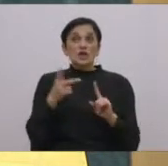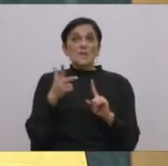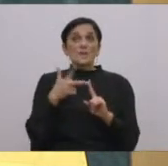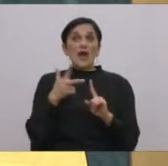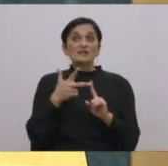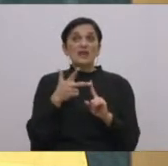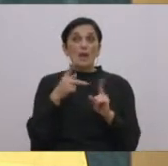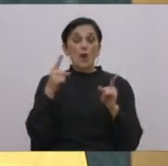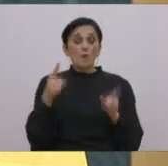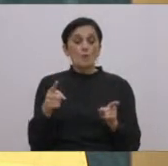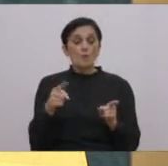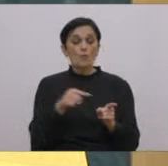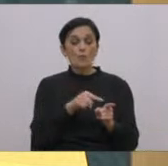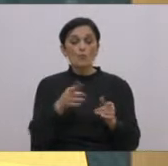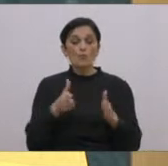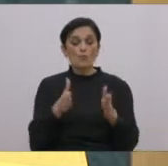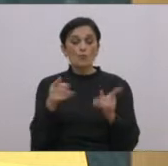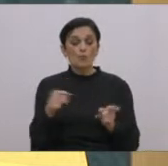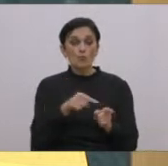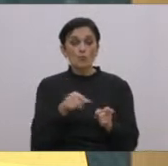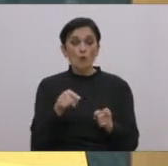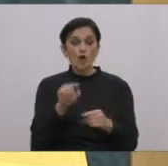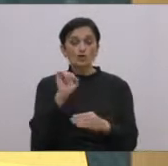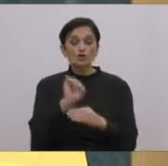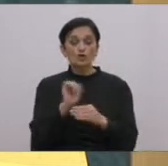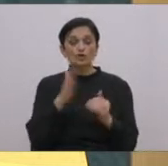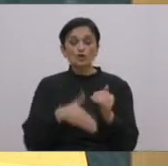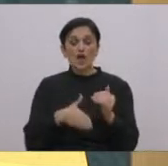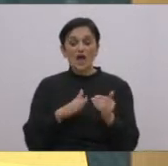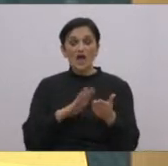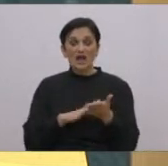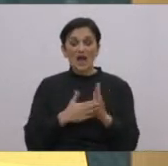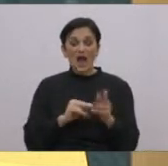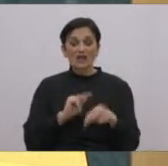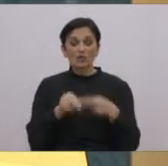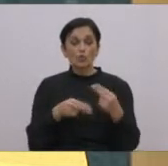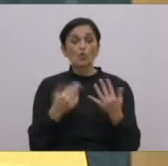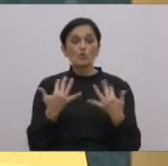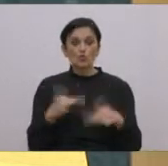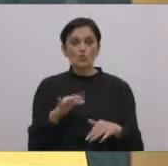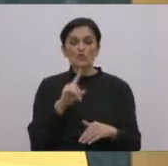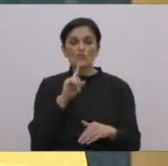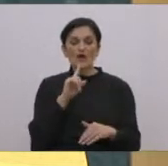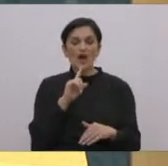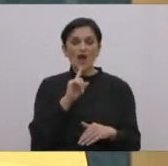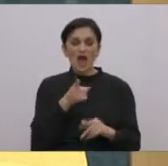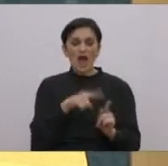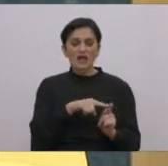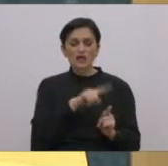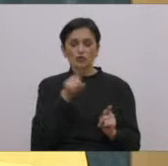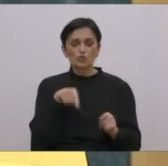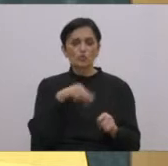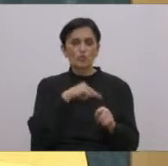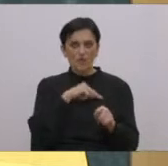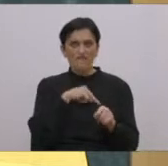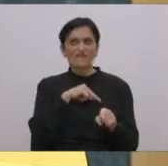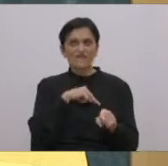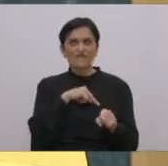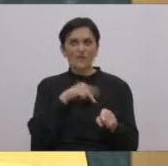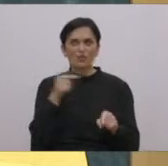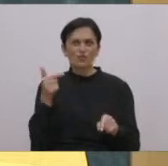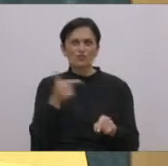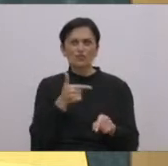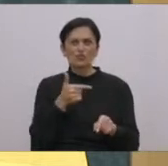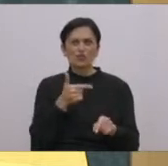მონაკვეთს, აქაც შეწყვეტილი ხელშეკრულება, თუმცა უკვე ერთი წელიწადია მუშაობს, ასე ვთქვათ, უხეშად